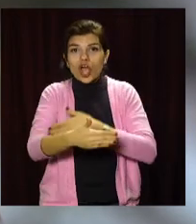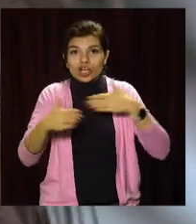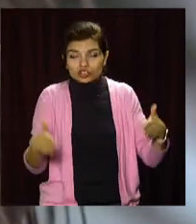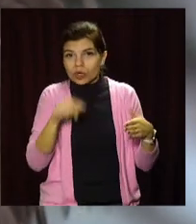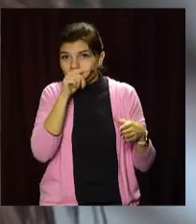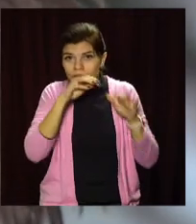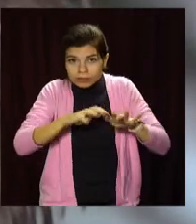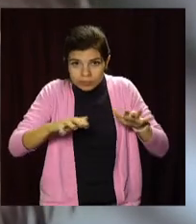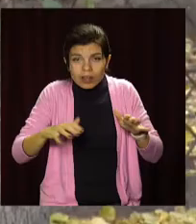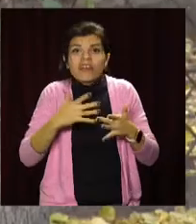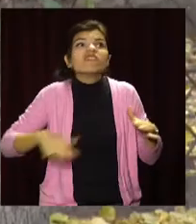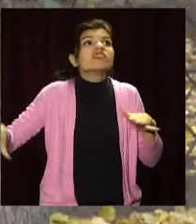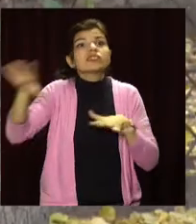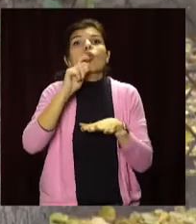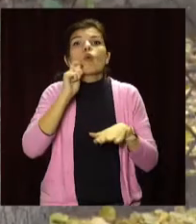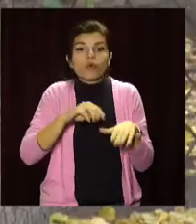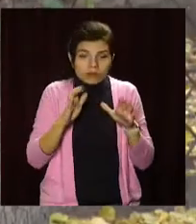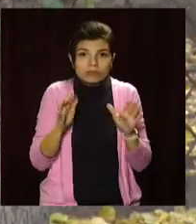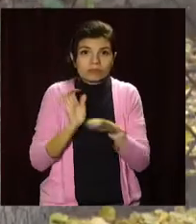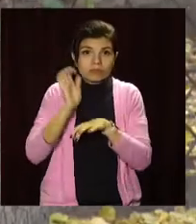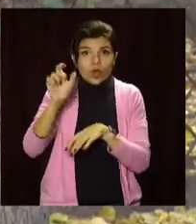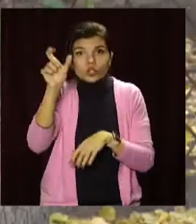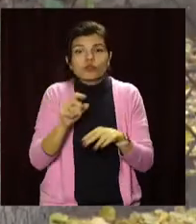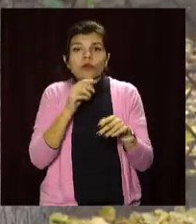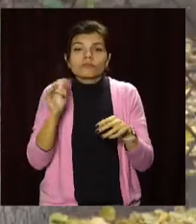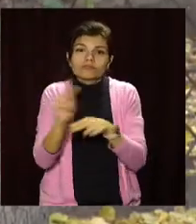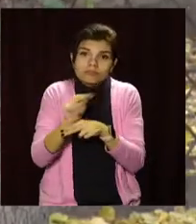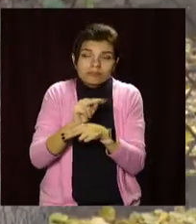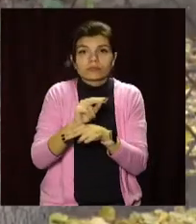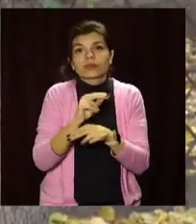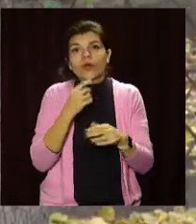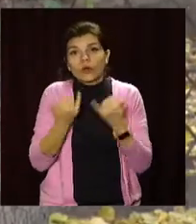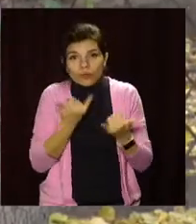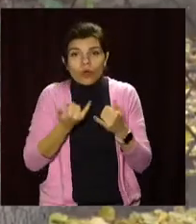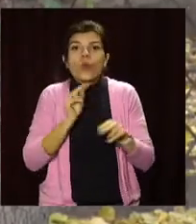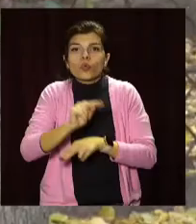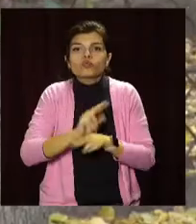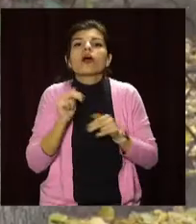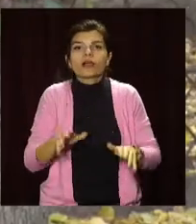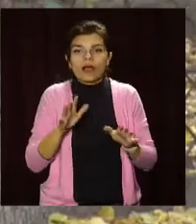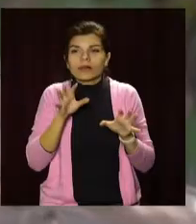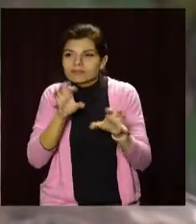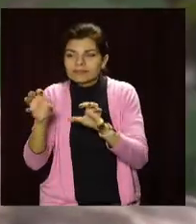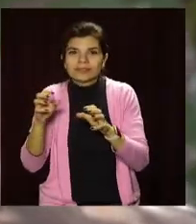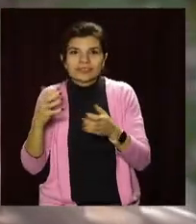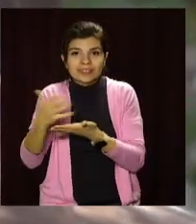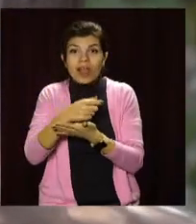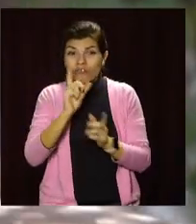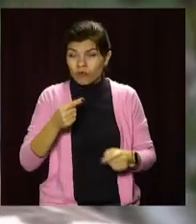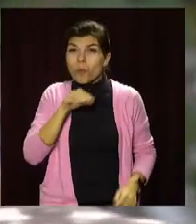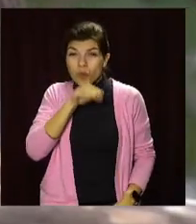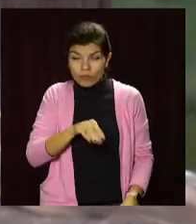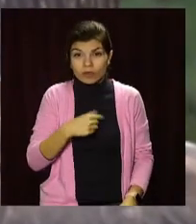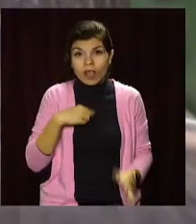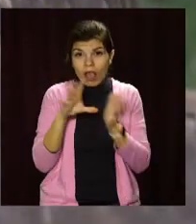доправляють пташенят з усієї України. Чоловік їх лікує, годує, вчить полювати. Каже, за освітою він електрогазозварник, але з